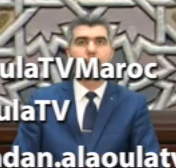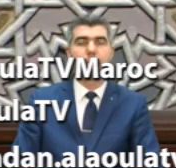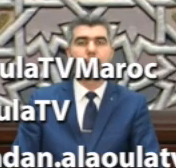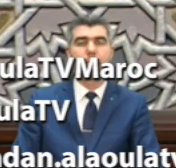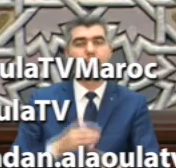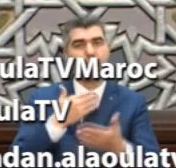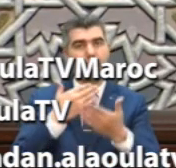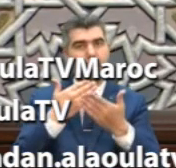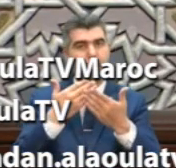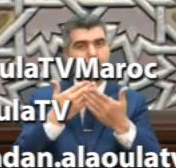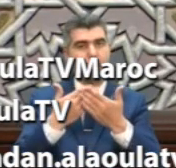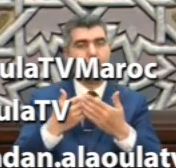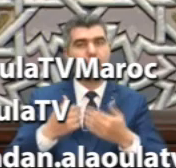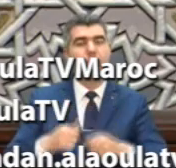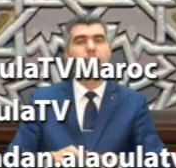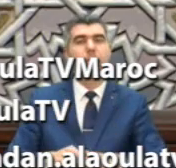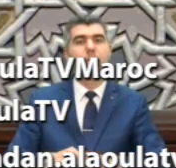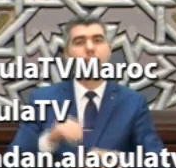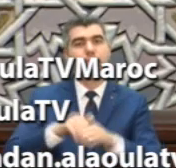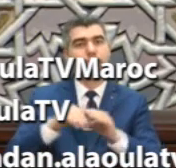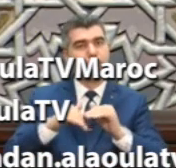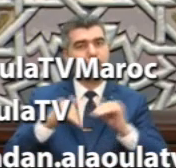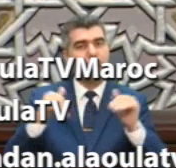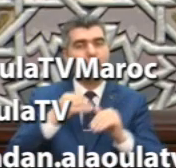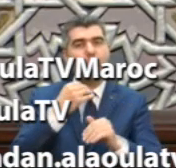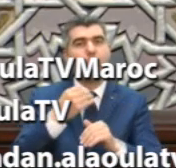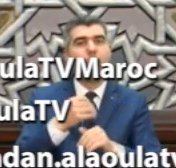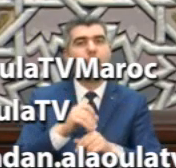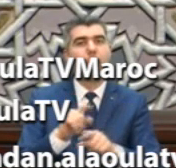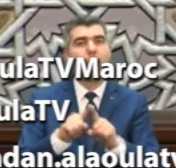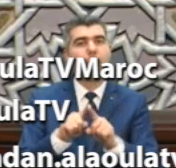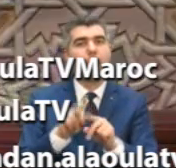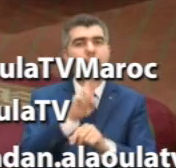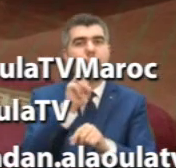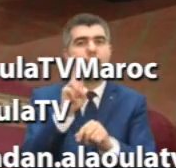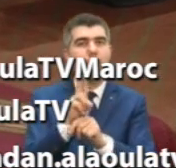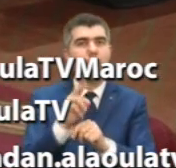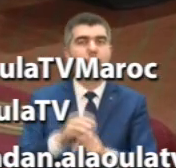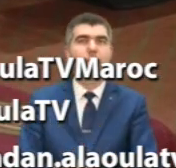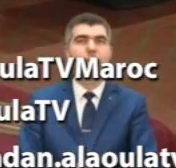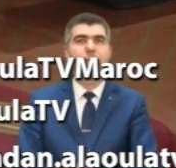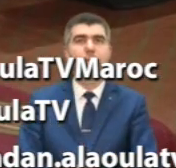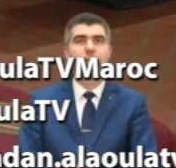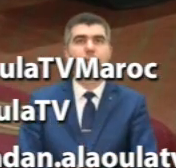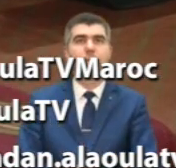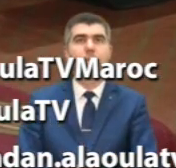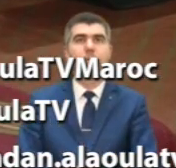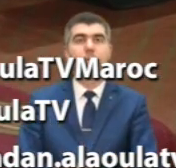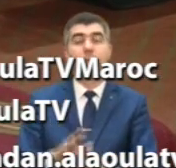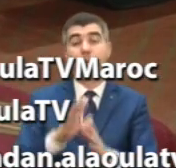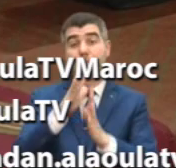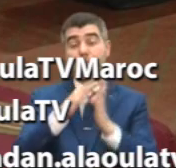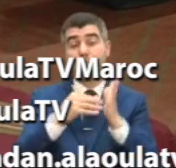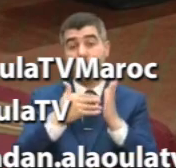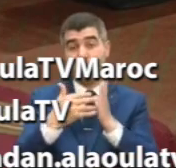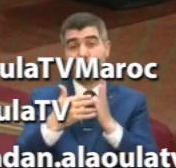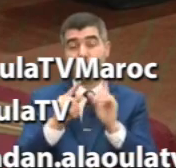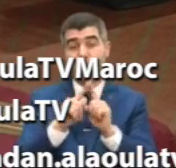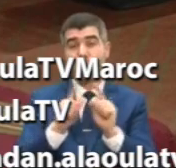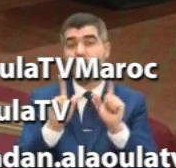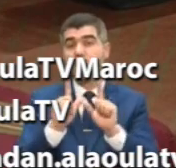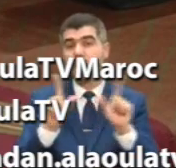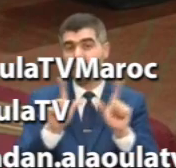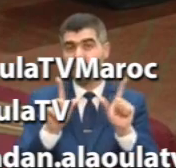شكرا سيد النائب المحترم على الإحاطة اللي تفضلتوا بها. طبعا البرنامج كان الغرض منه الأساس